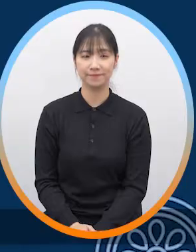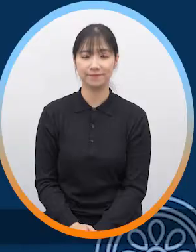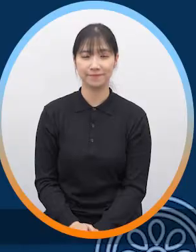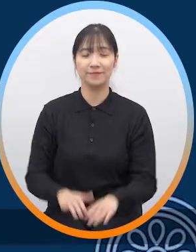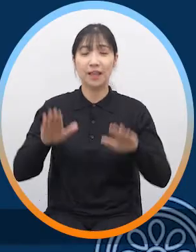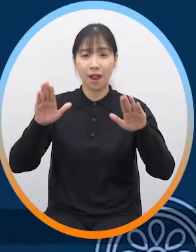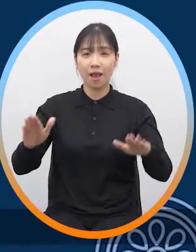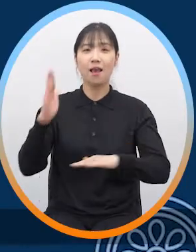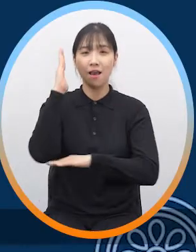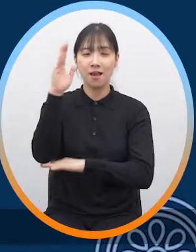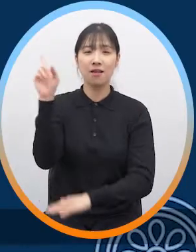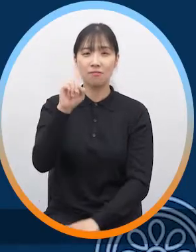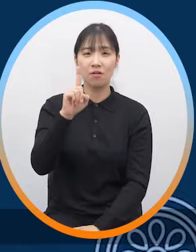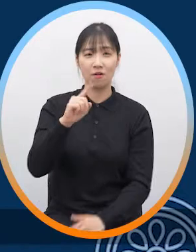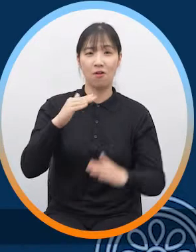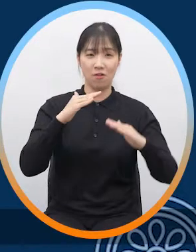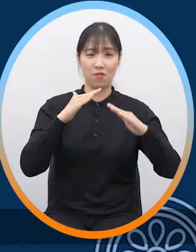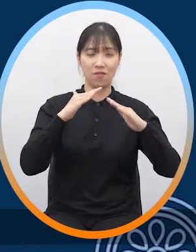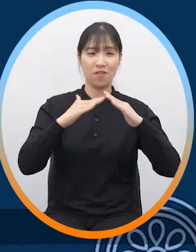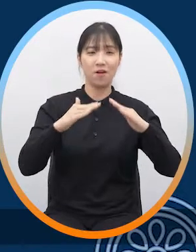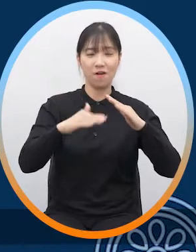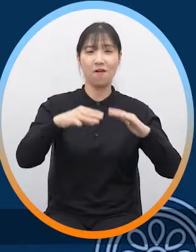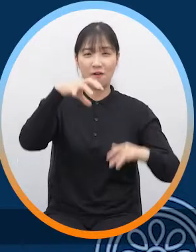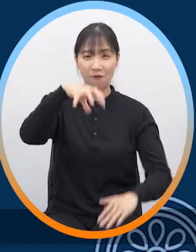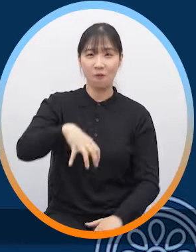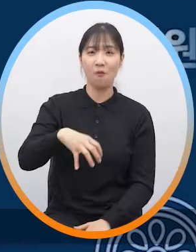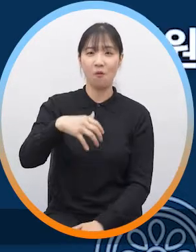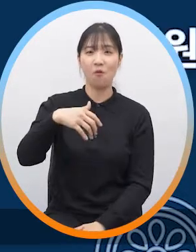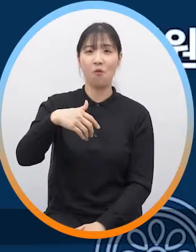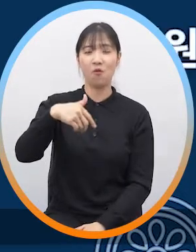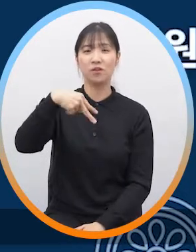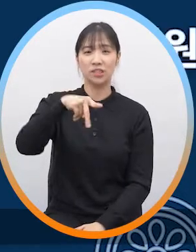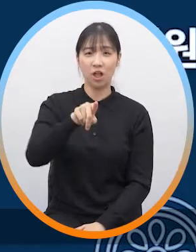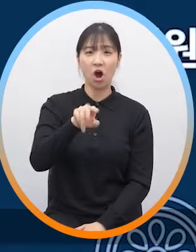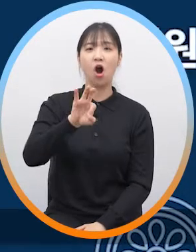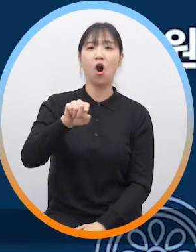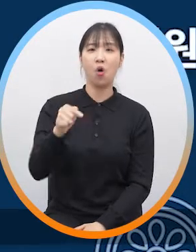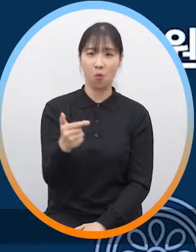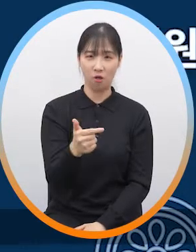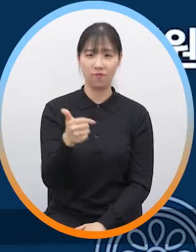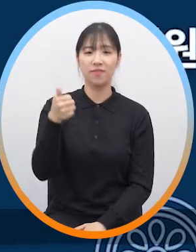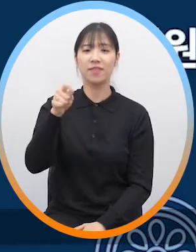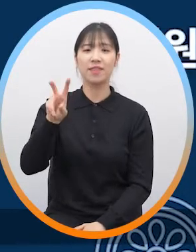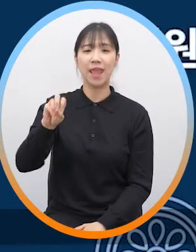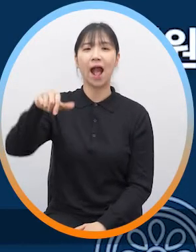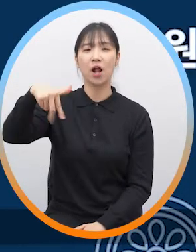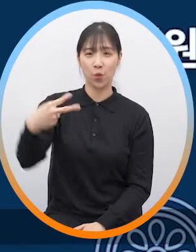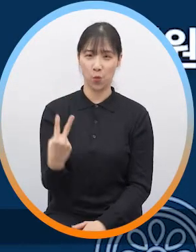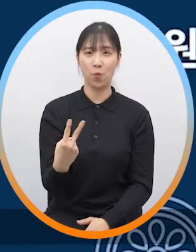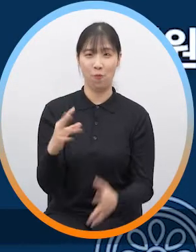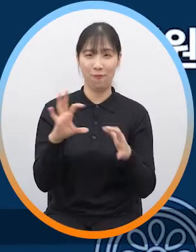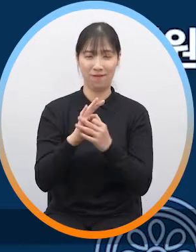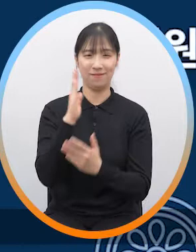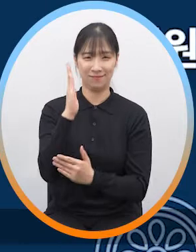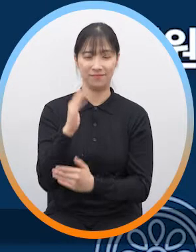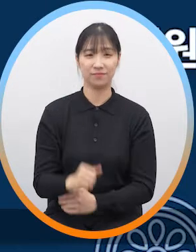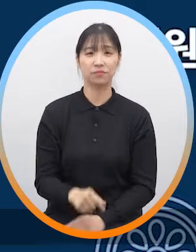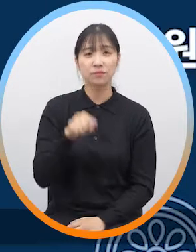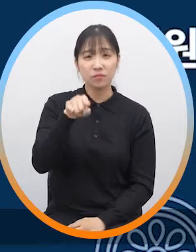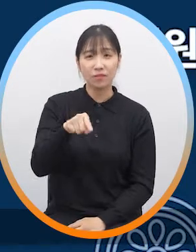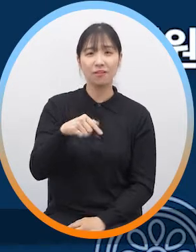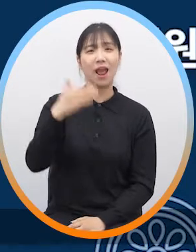이번 시간에는 남도의 서원과 향교에 대해서 말씀드리겠습니다. 서원과 향교는